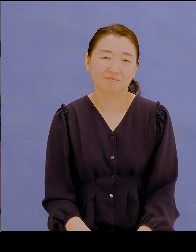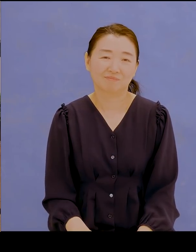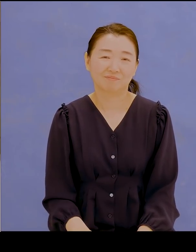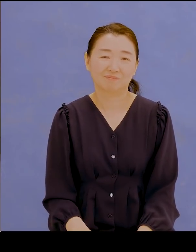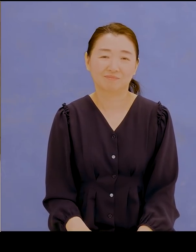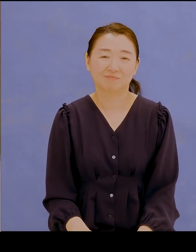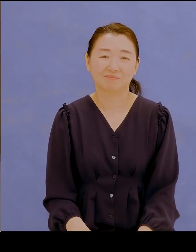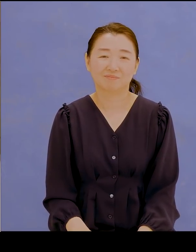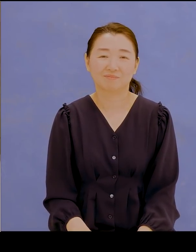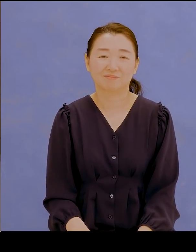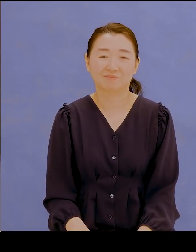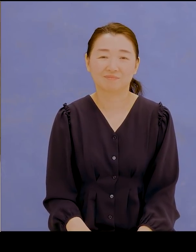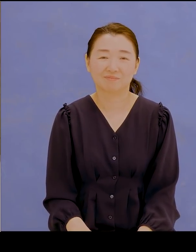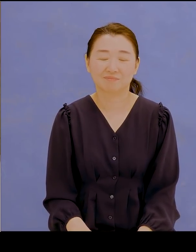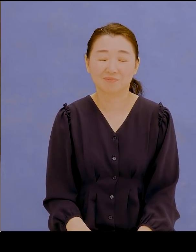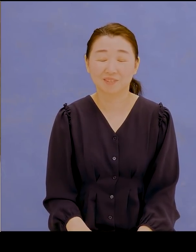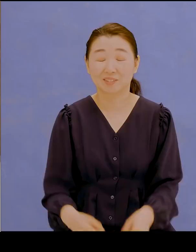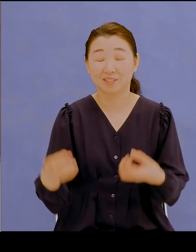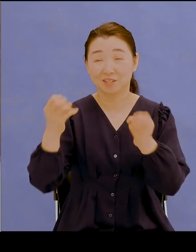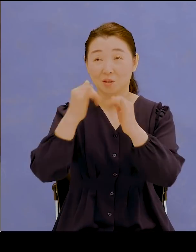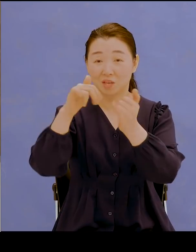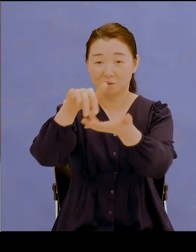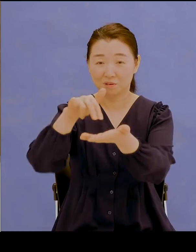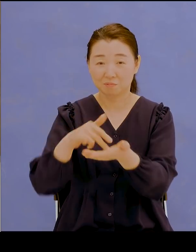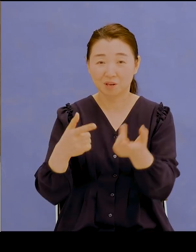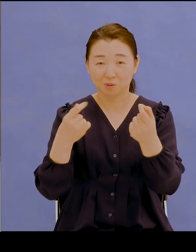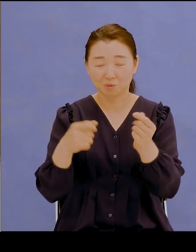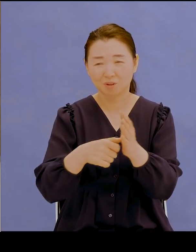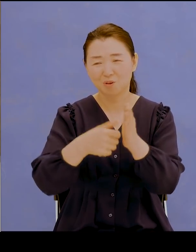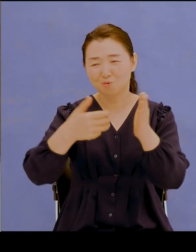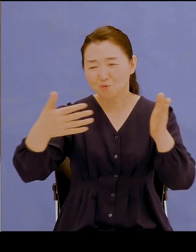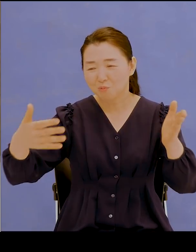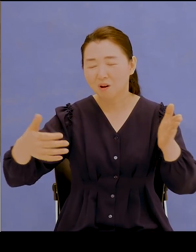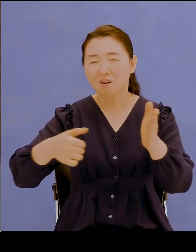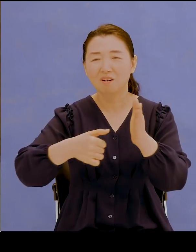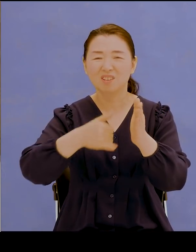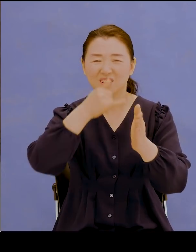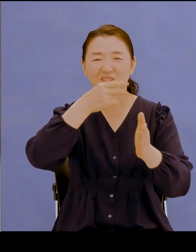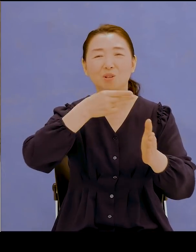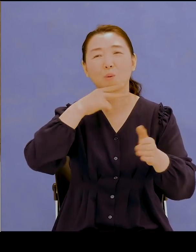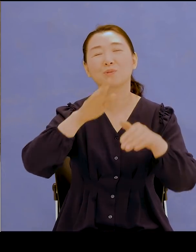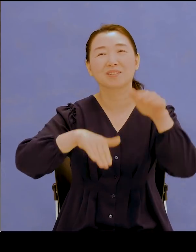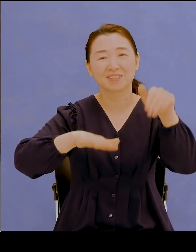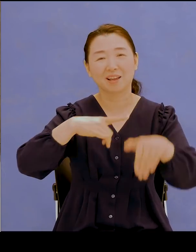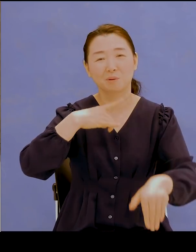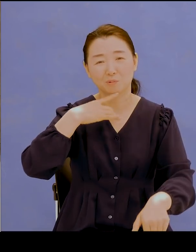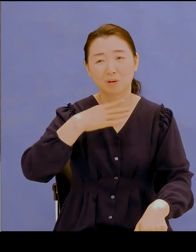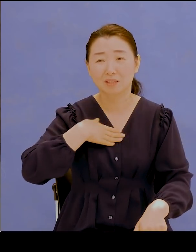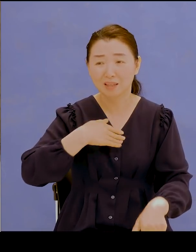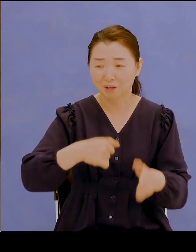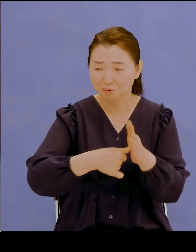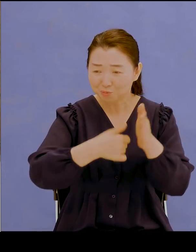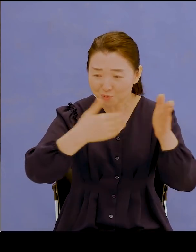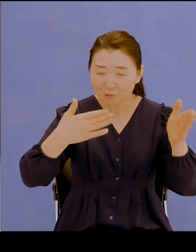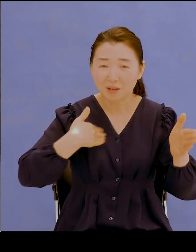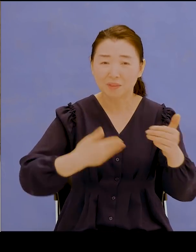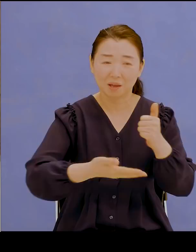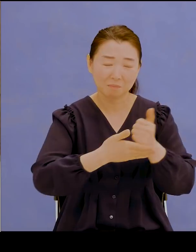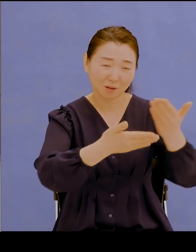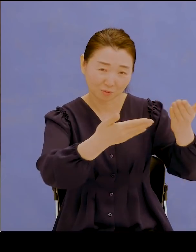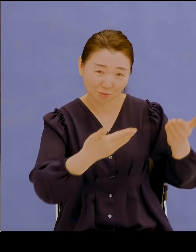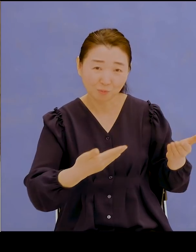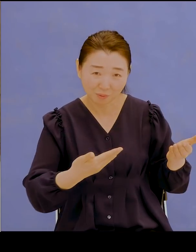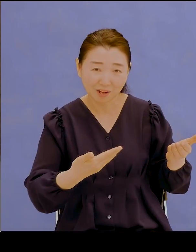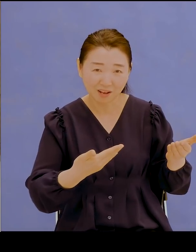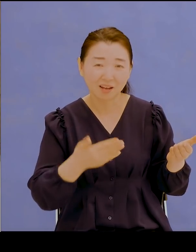이분들은 사실은 뭐 같은 연예인이어도 유명과 무명의 차이인 거예요. 제가 조금 알려줬다고 저를 또 많이 또 박수를